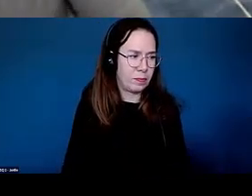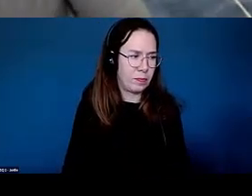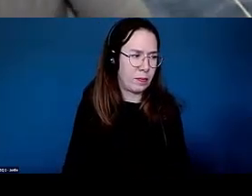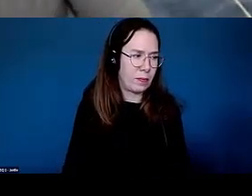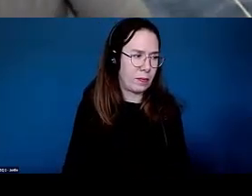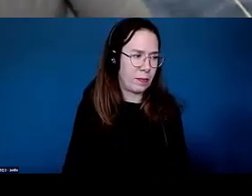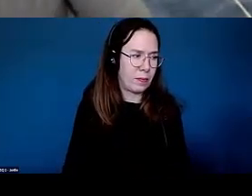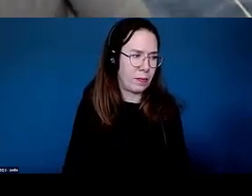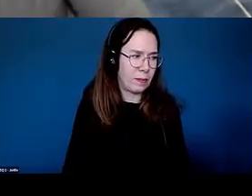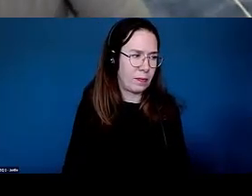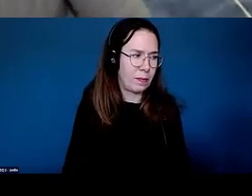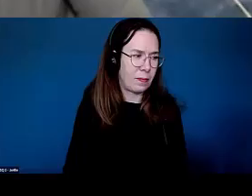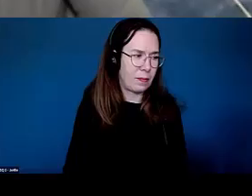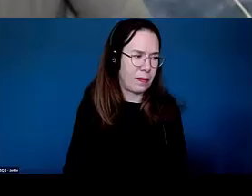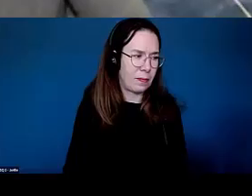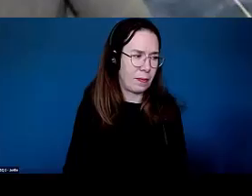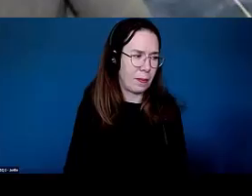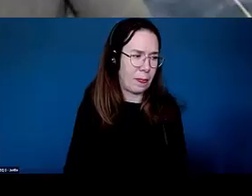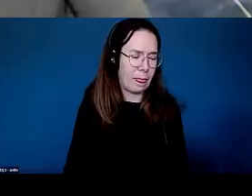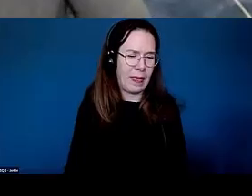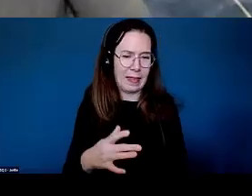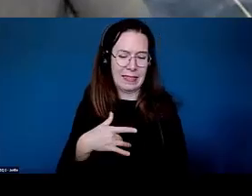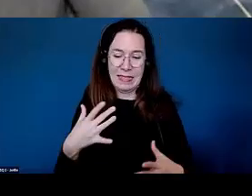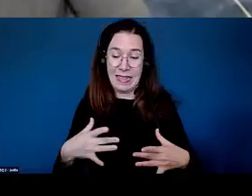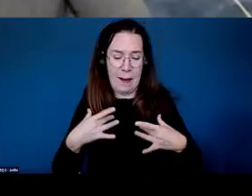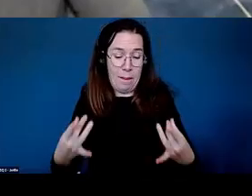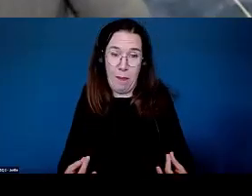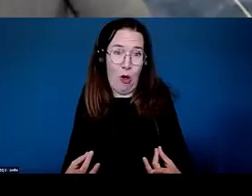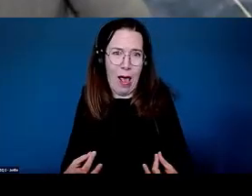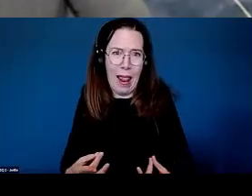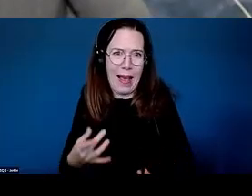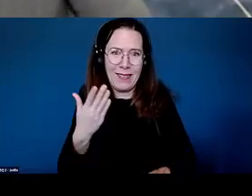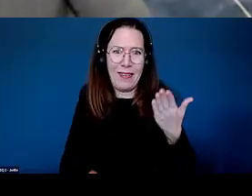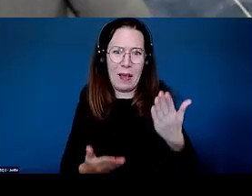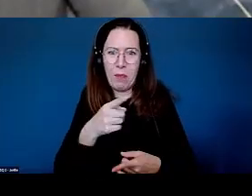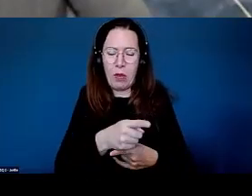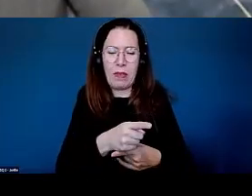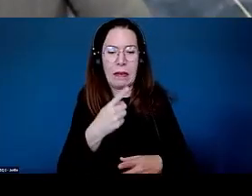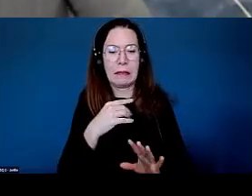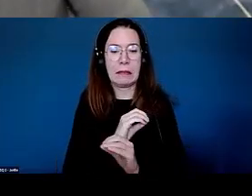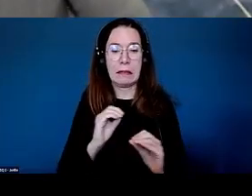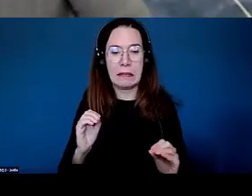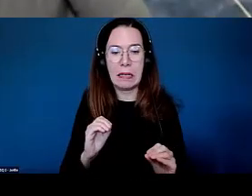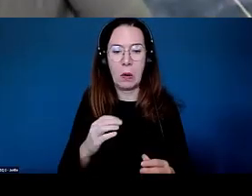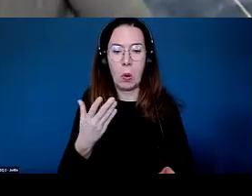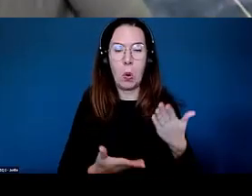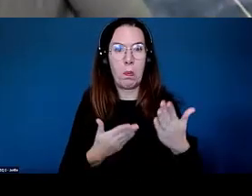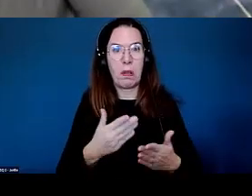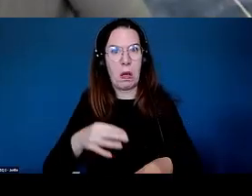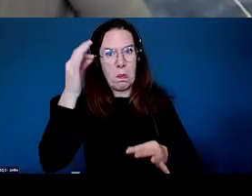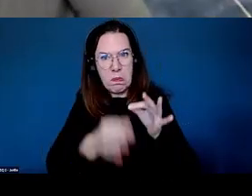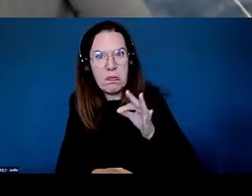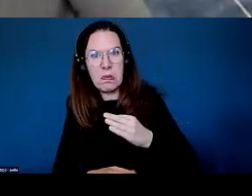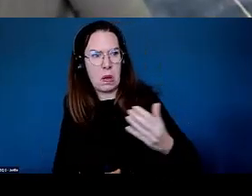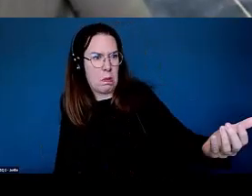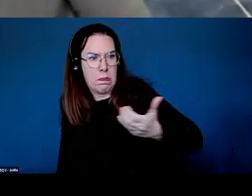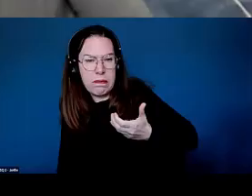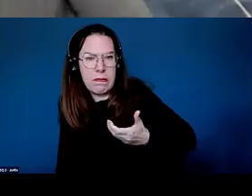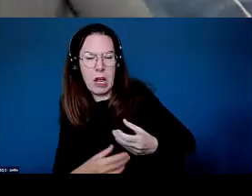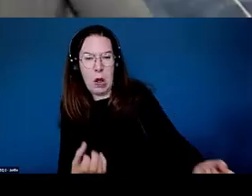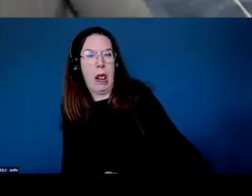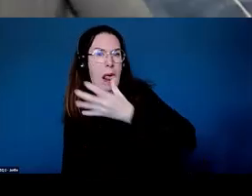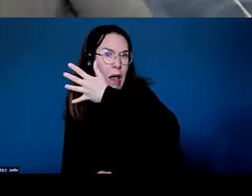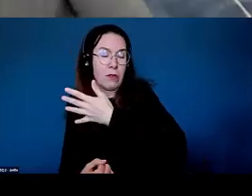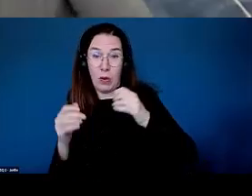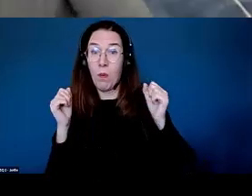parfois, ils se sentiront tellement mal à l'aise qu'ils vont peut-être jurer ou lancer des